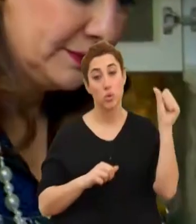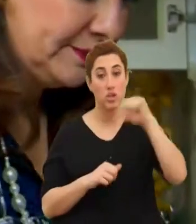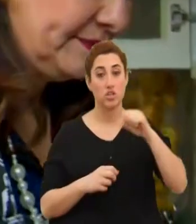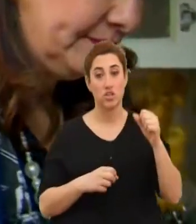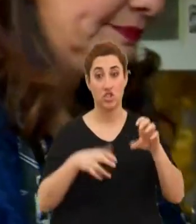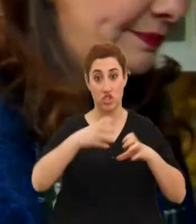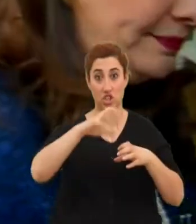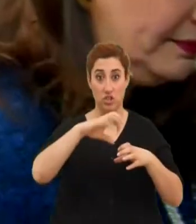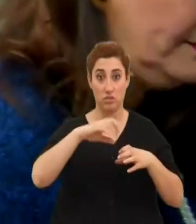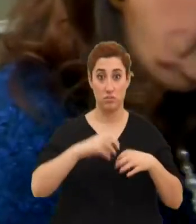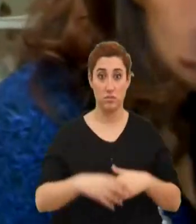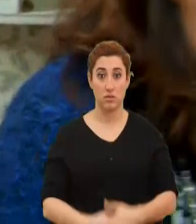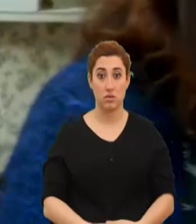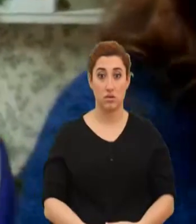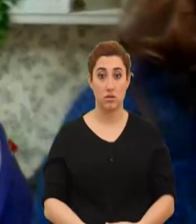taşı. Çeşmeden.